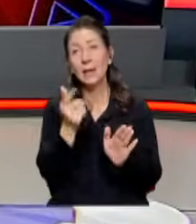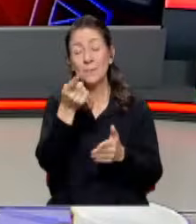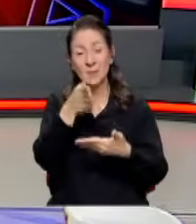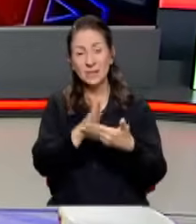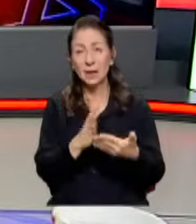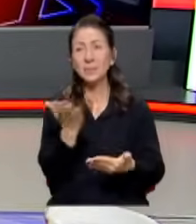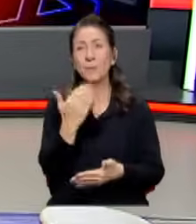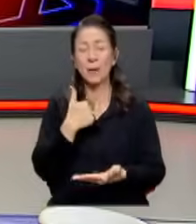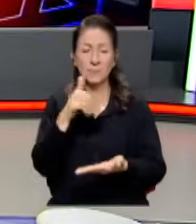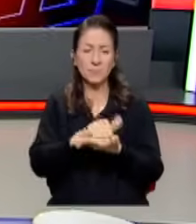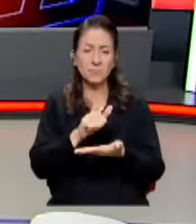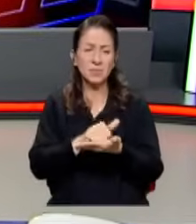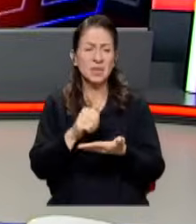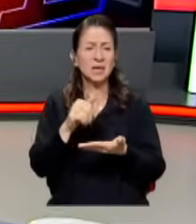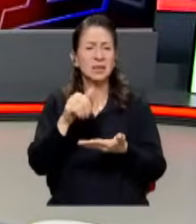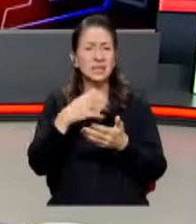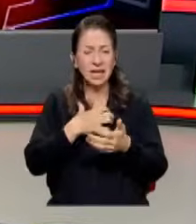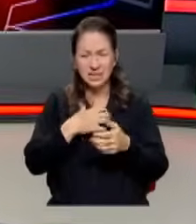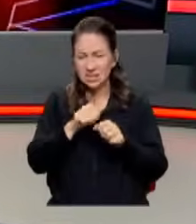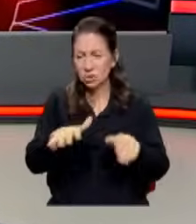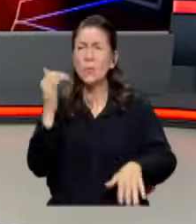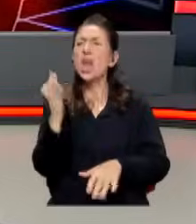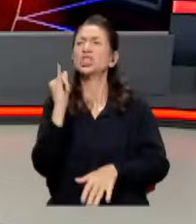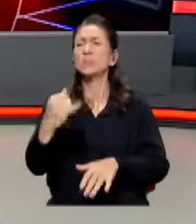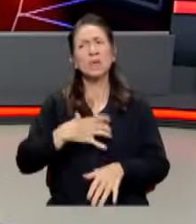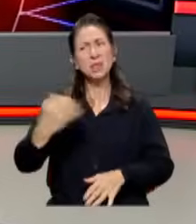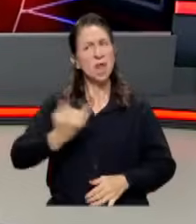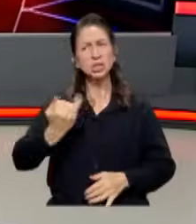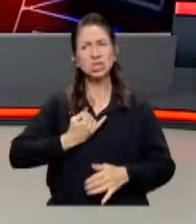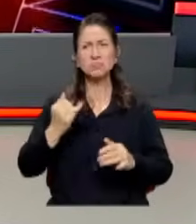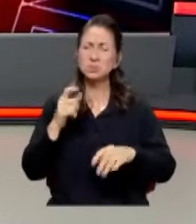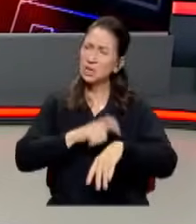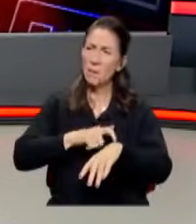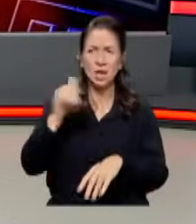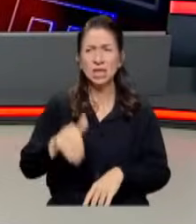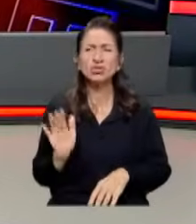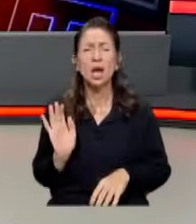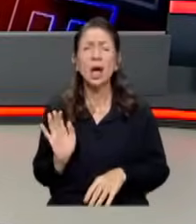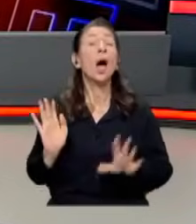miktar mesela ben basın medyayı kendi sektörümü eleştiririm. Kendimi de eleştiririm sırası gelirse.